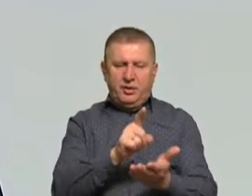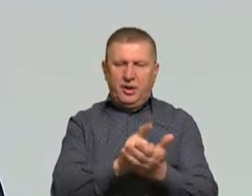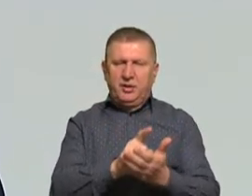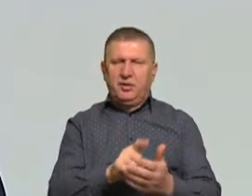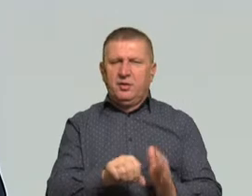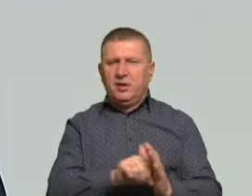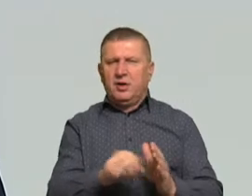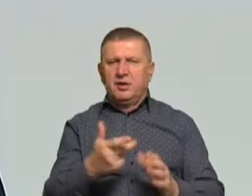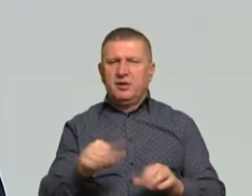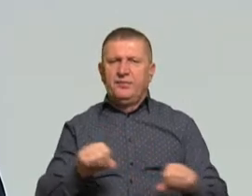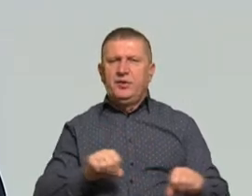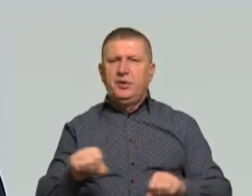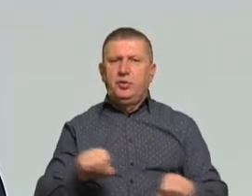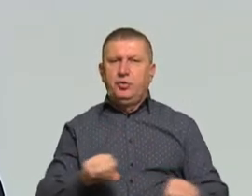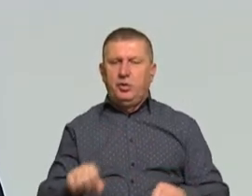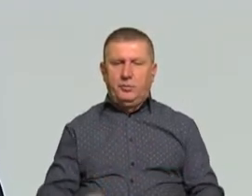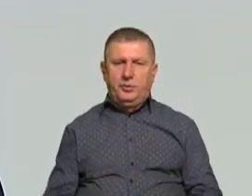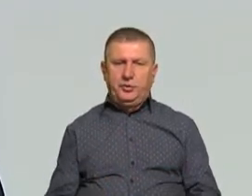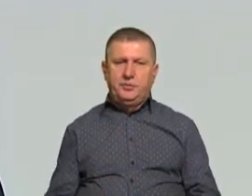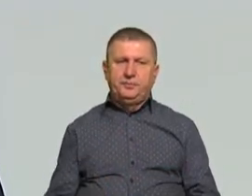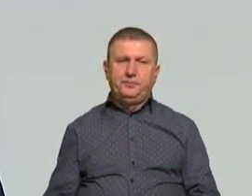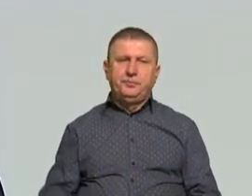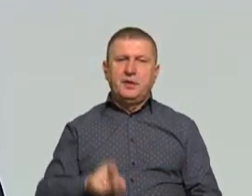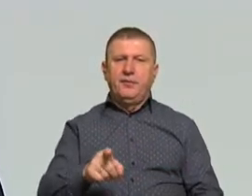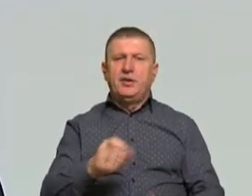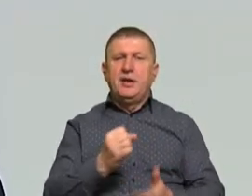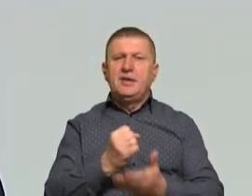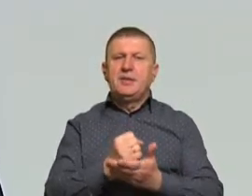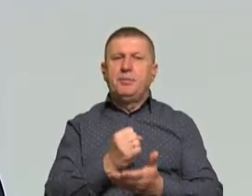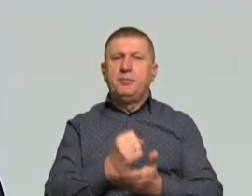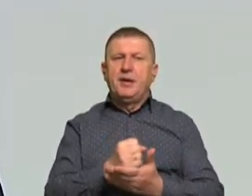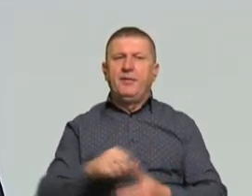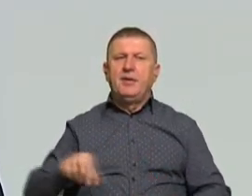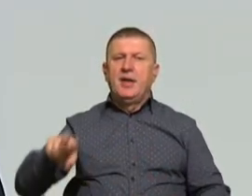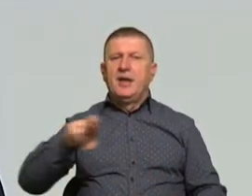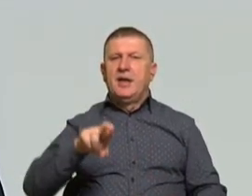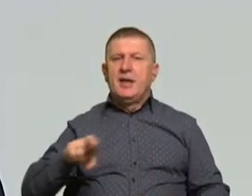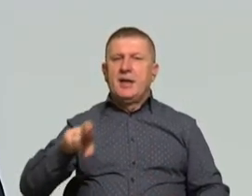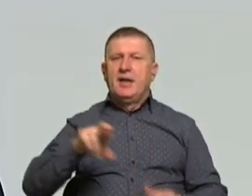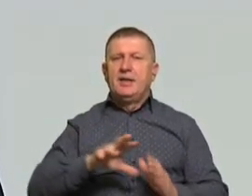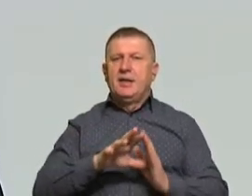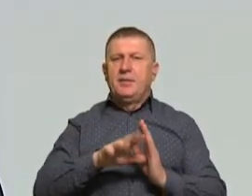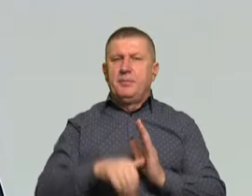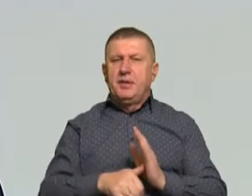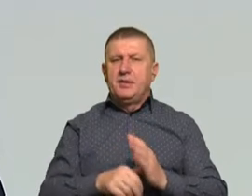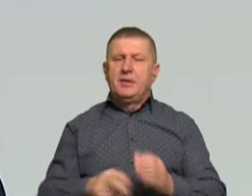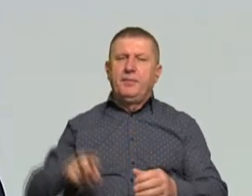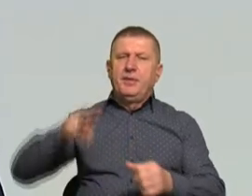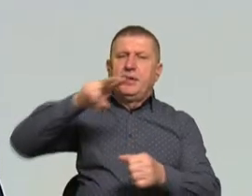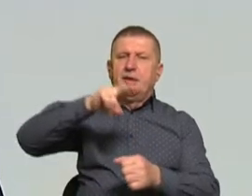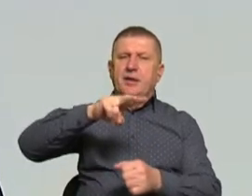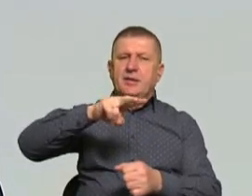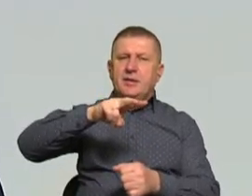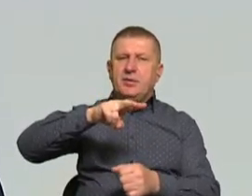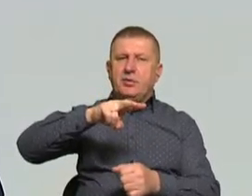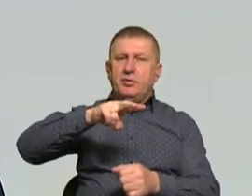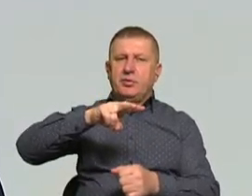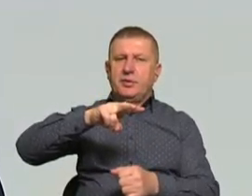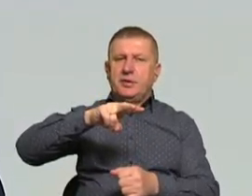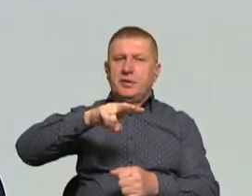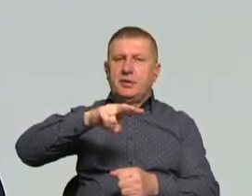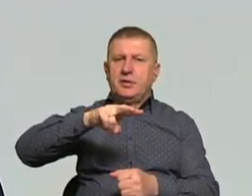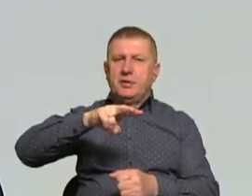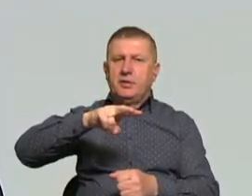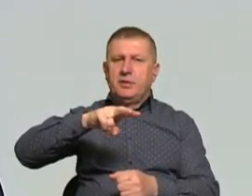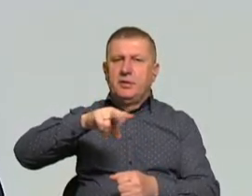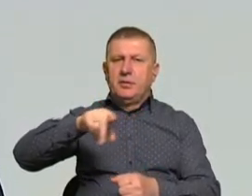nieruchomości. Kompetentnymi w tej sprawie jest na pewno Rada Miejska i jako nadzorca wykonania tego postanowień